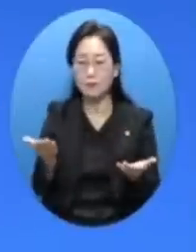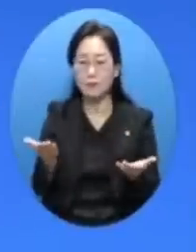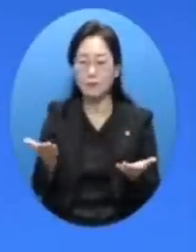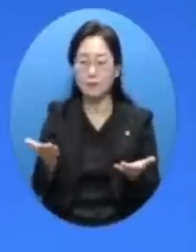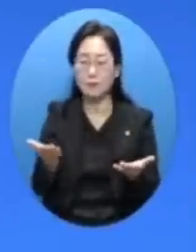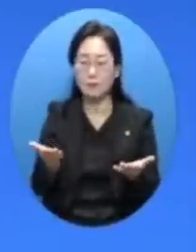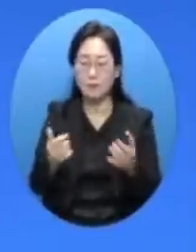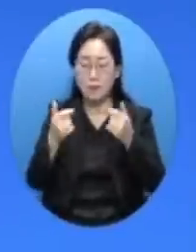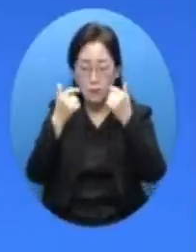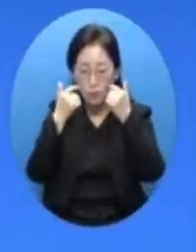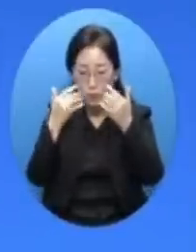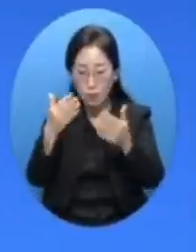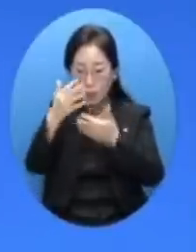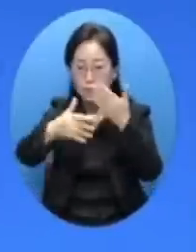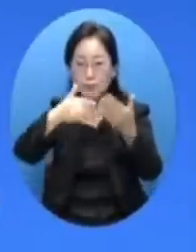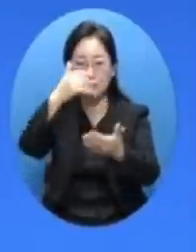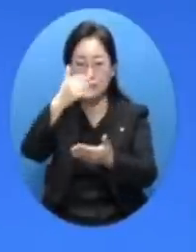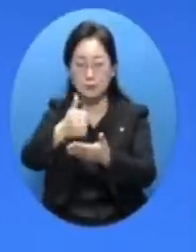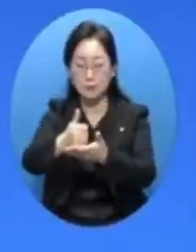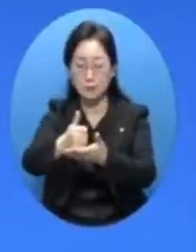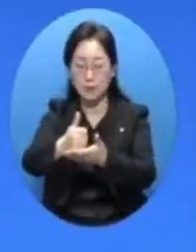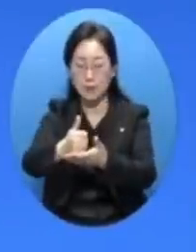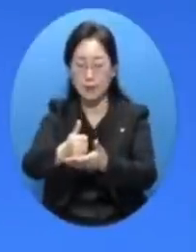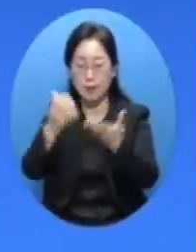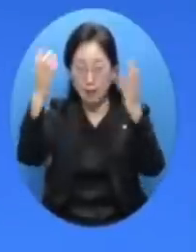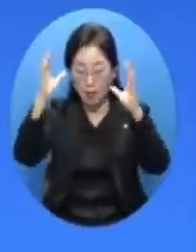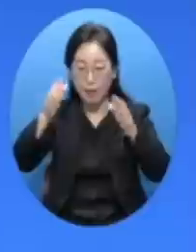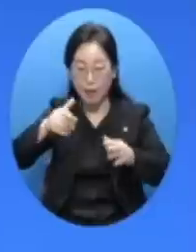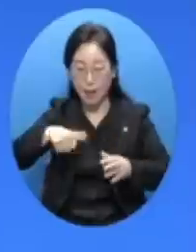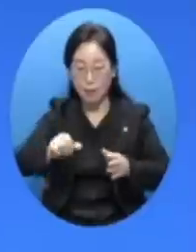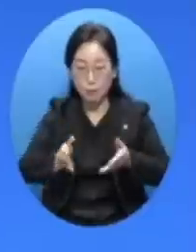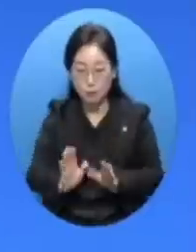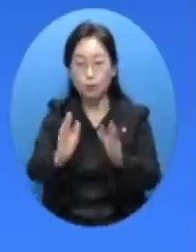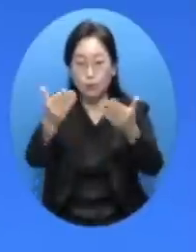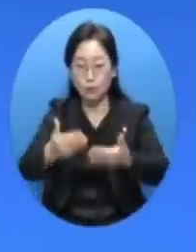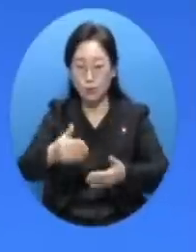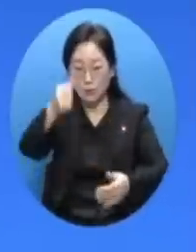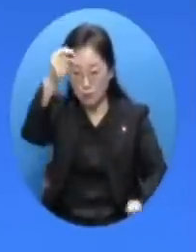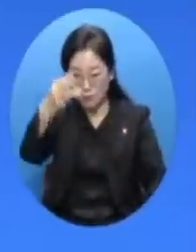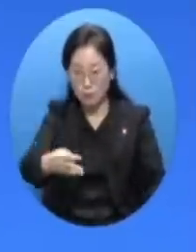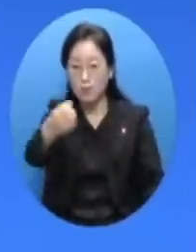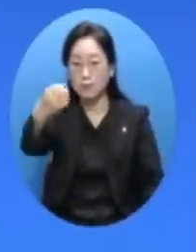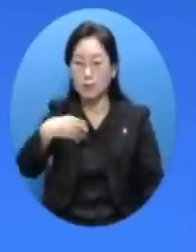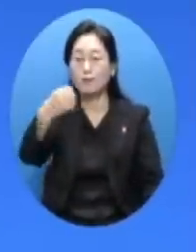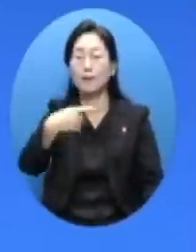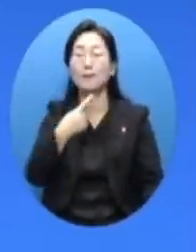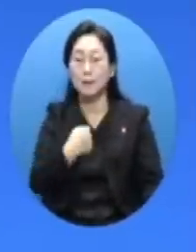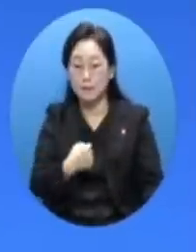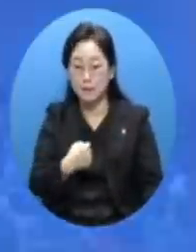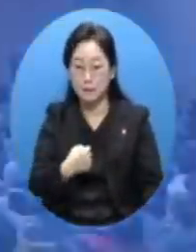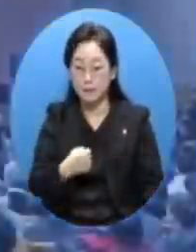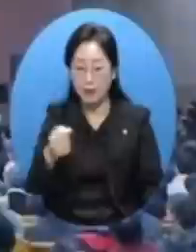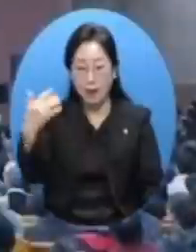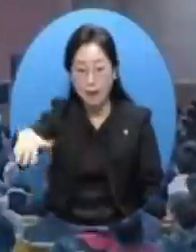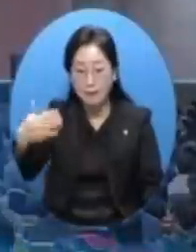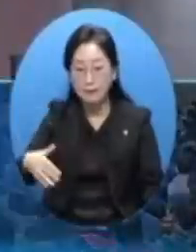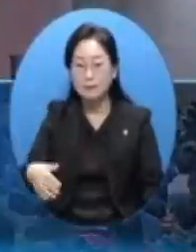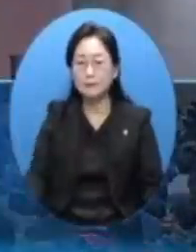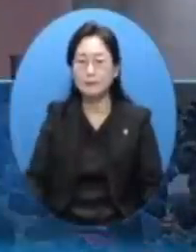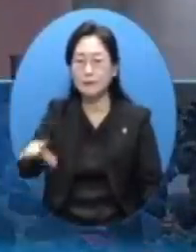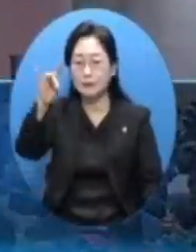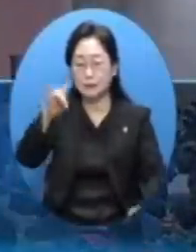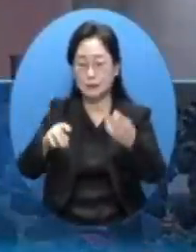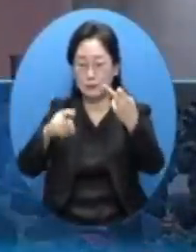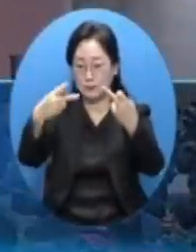없습니다. 분명히 하나님께서 아이를 준다고 몇 차례나 말씀하시는데도 아이가 생겨나지 않은 것입니다. 창세기 10장 2절에 내가